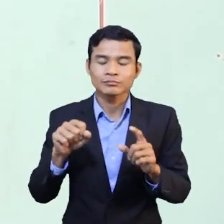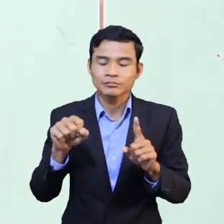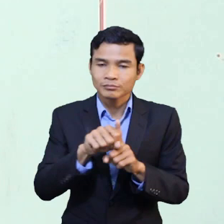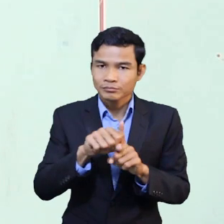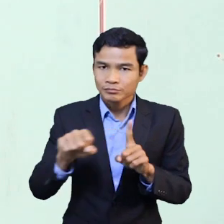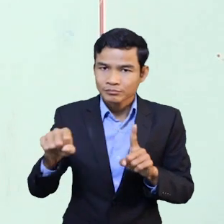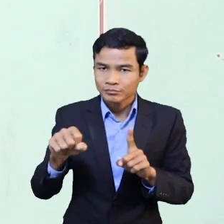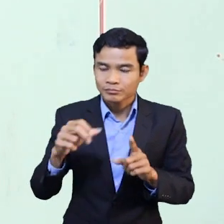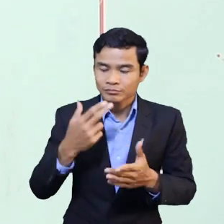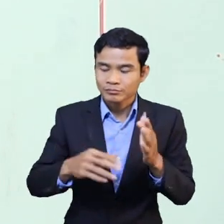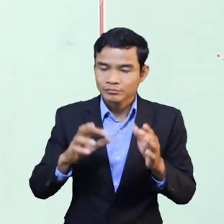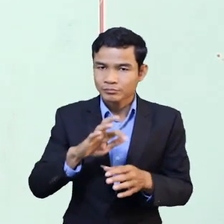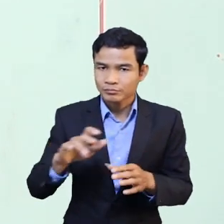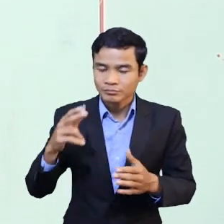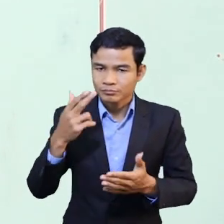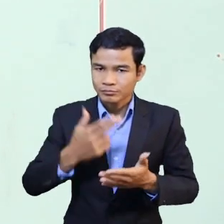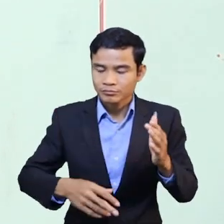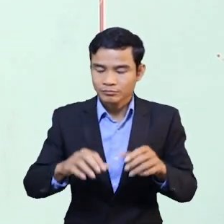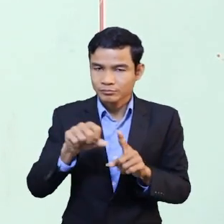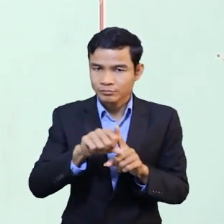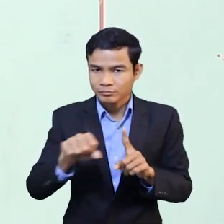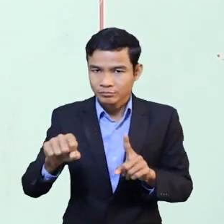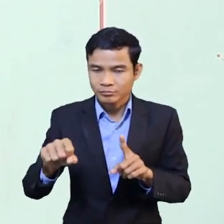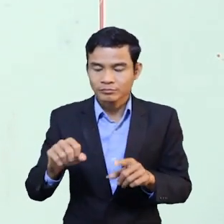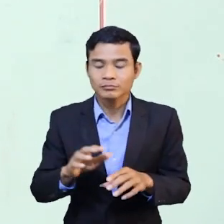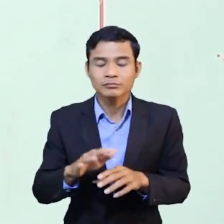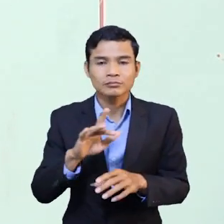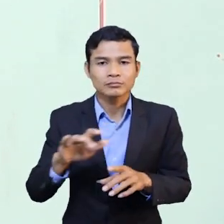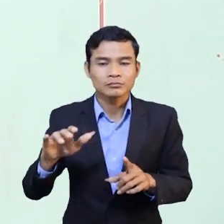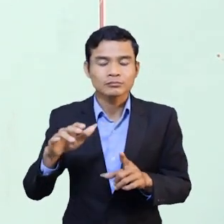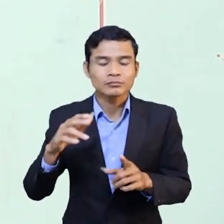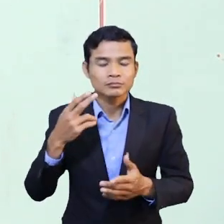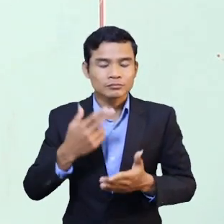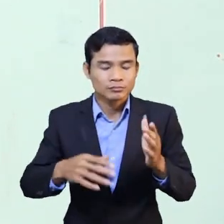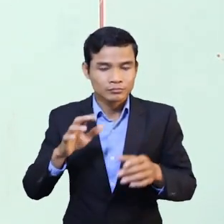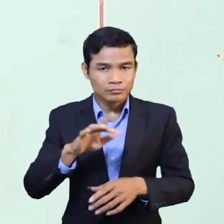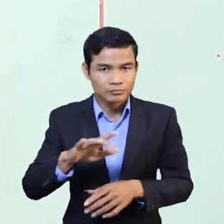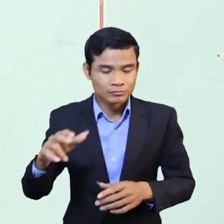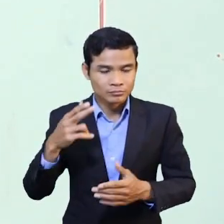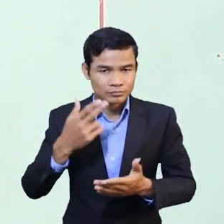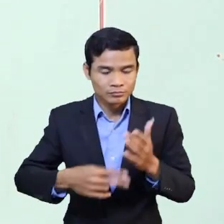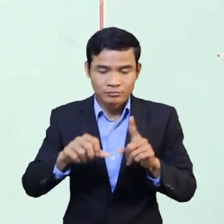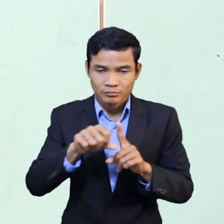con chà con mờ mờ bịa chầm cá này ta miên ạ so ná để trụt lực nia